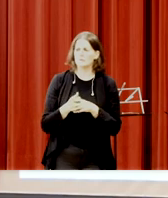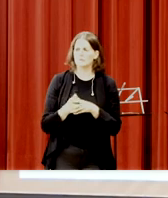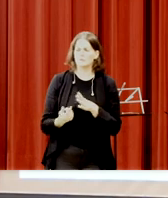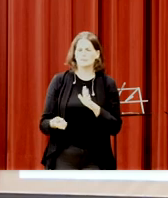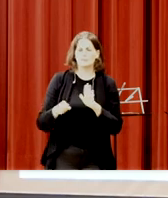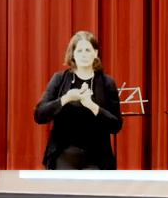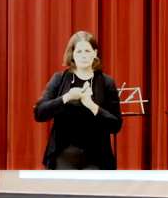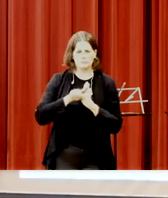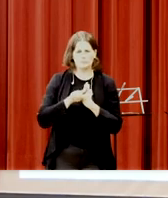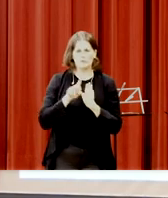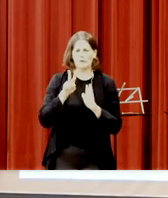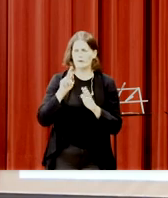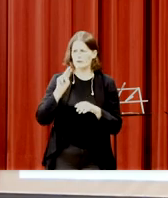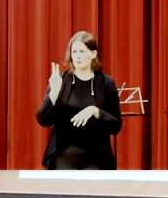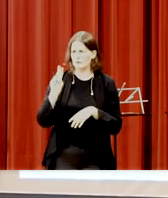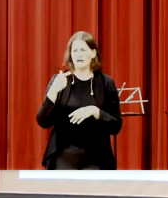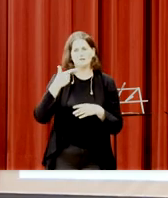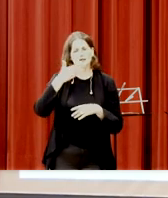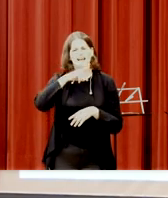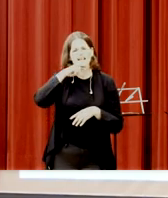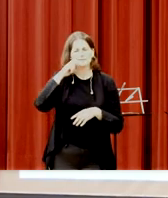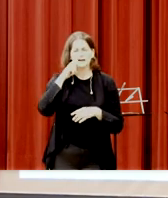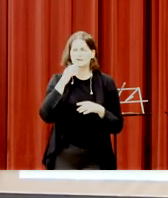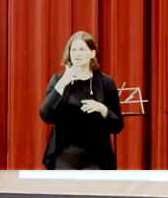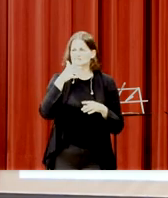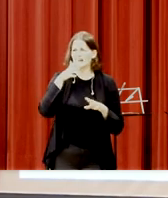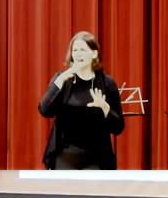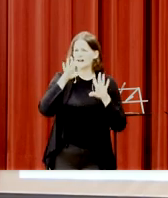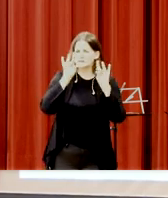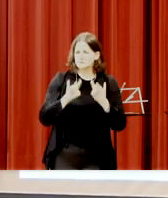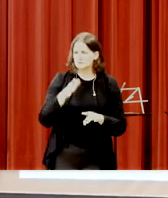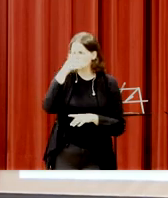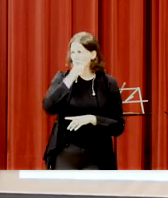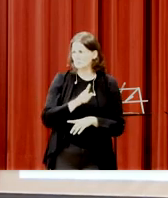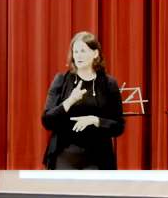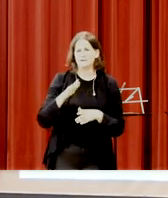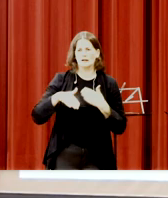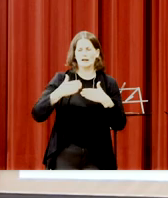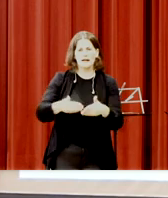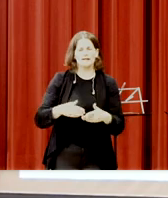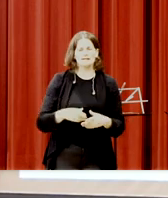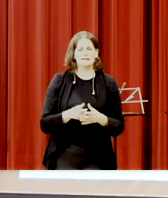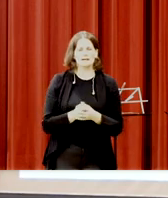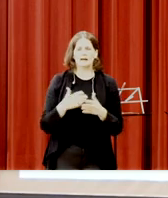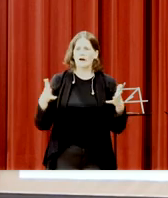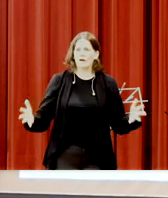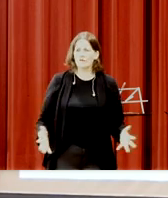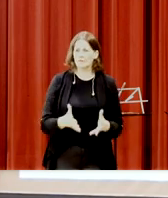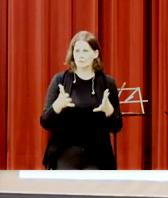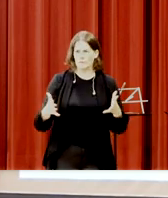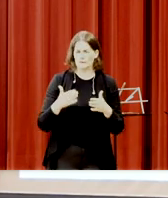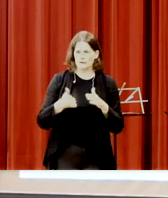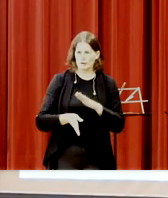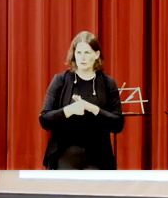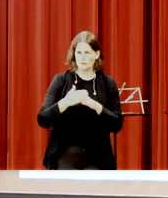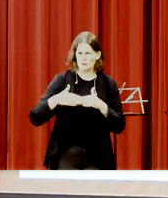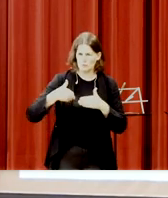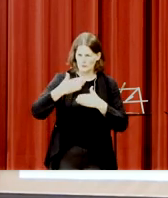fomentant que vagin més enllà. Sense aquesta universitat pública i disseminada pel nostre territori, les nostres